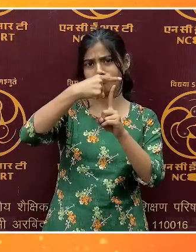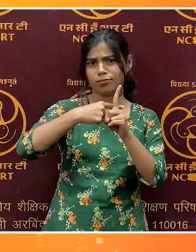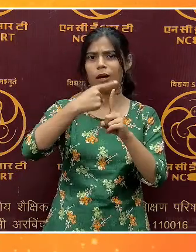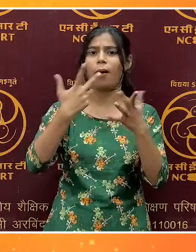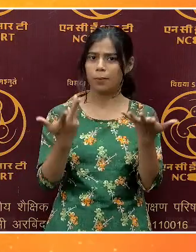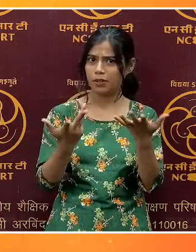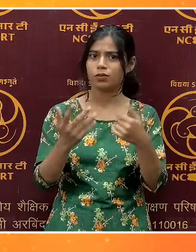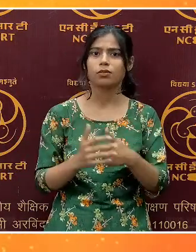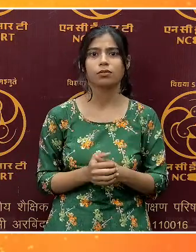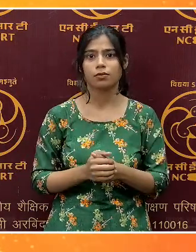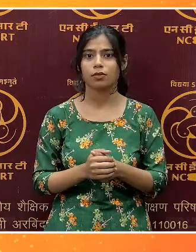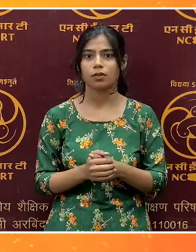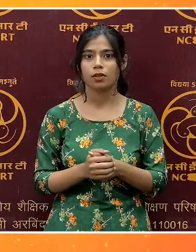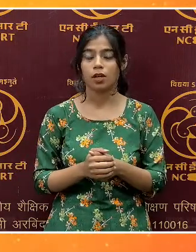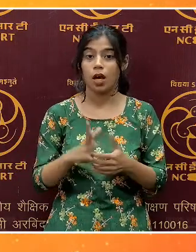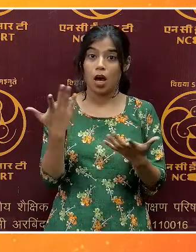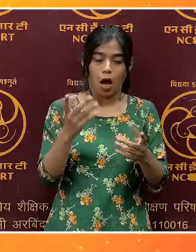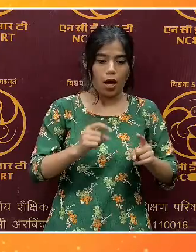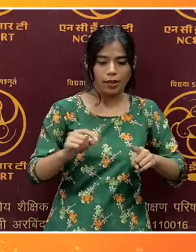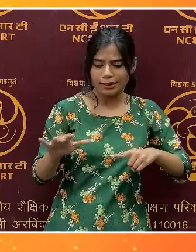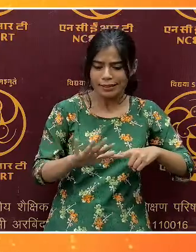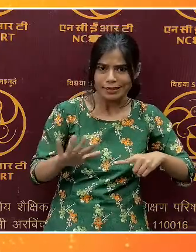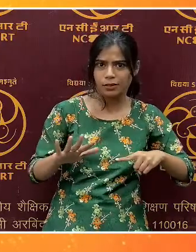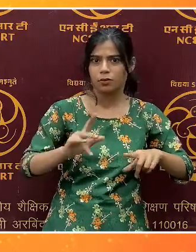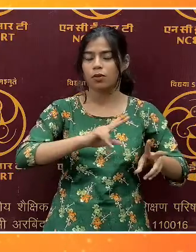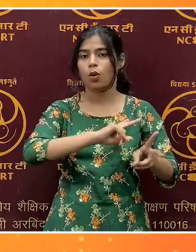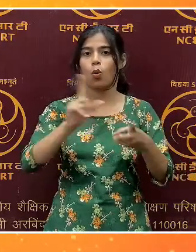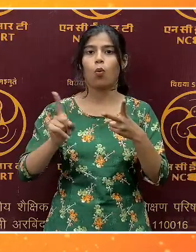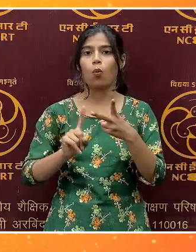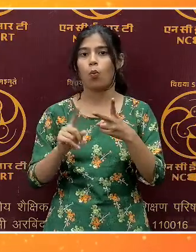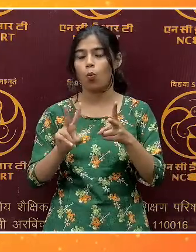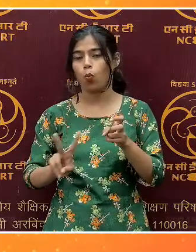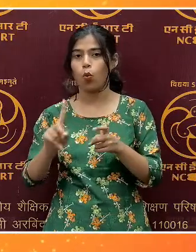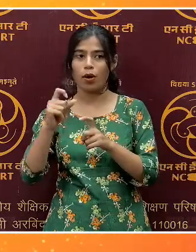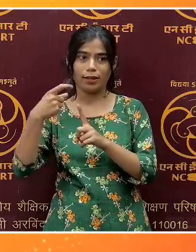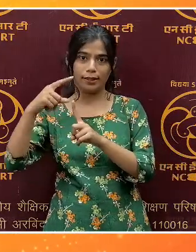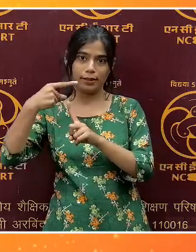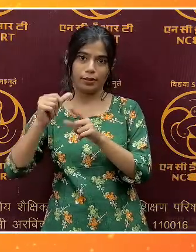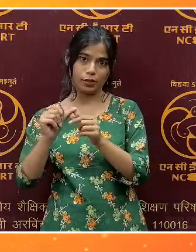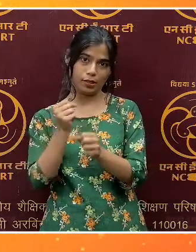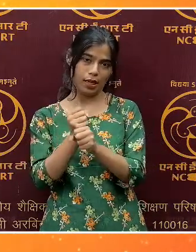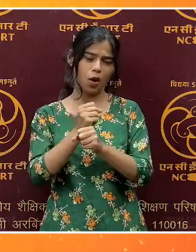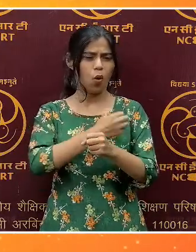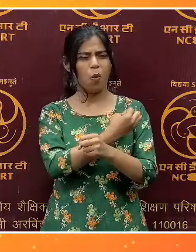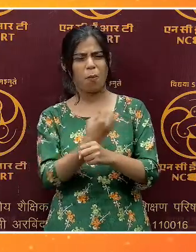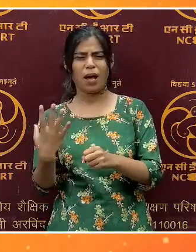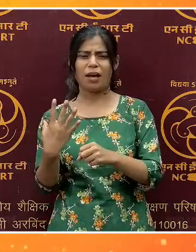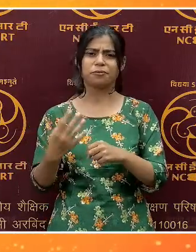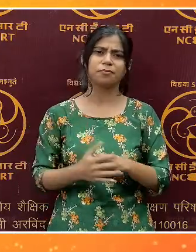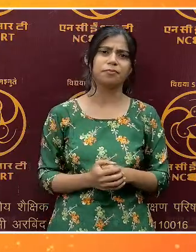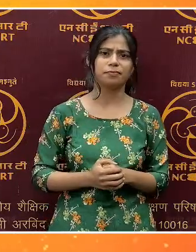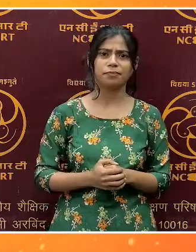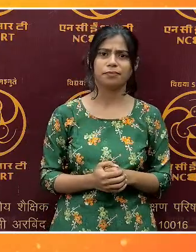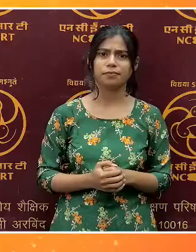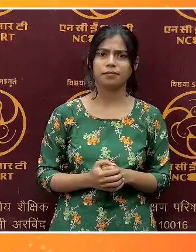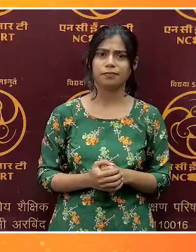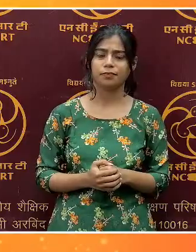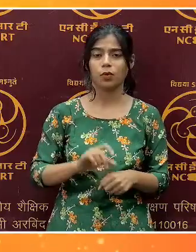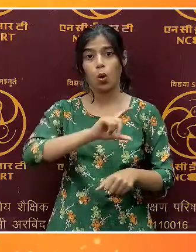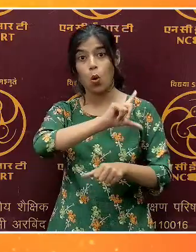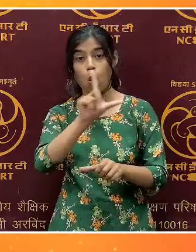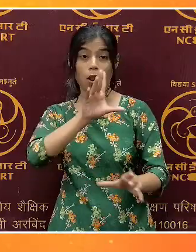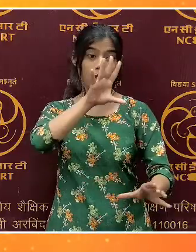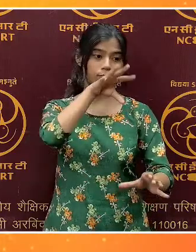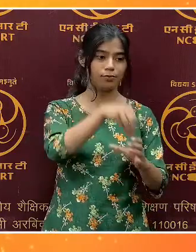addition, we have current, voltage, etc. Right. All these are physical quantities. quantities. Whatever we can measure is a physical quantity. जी.